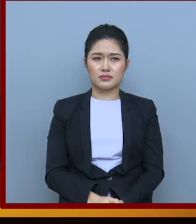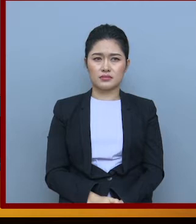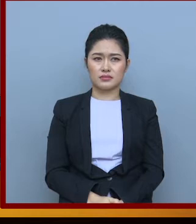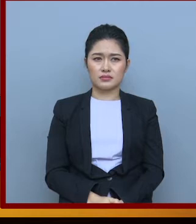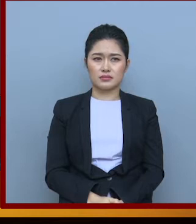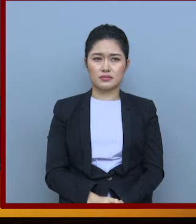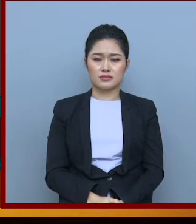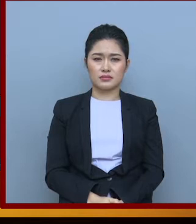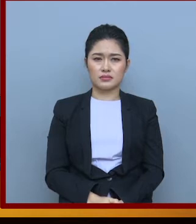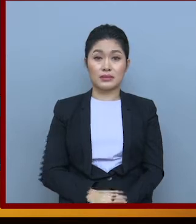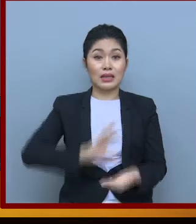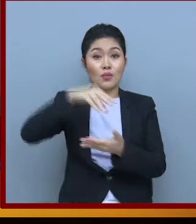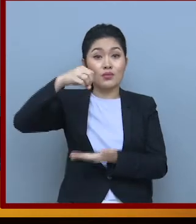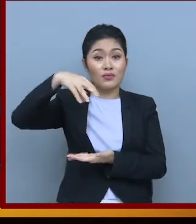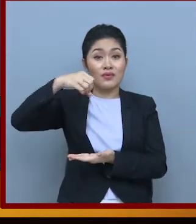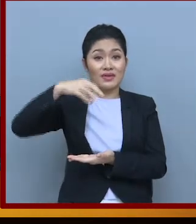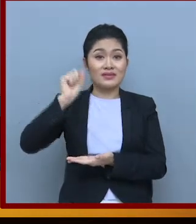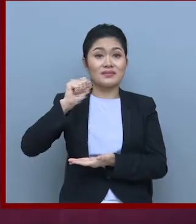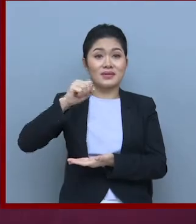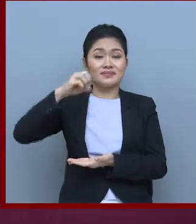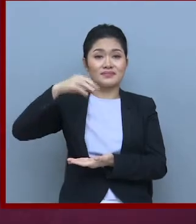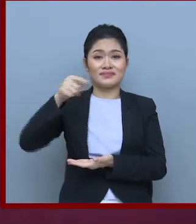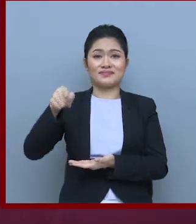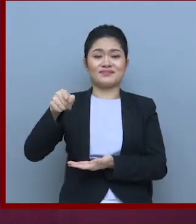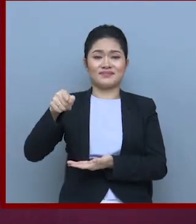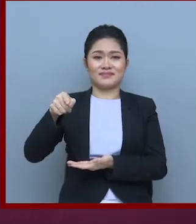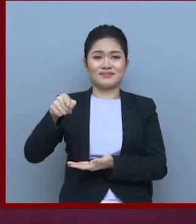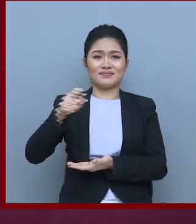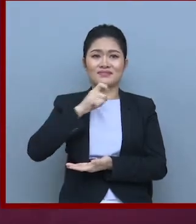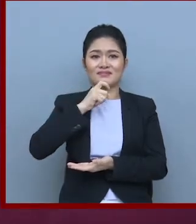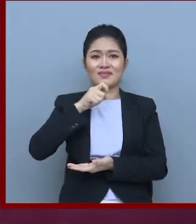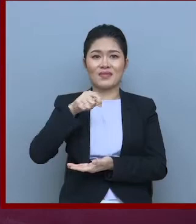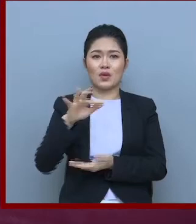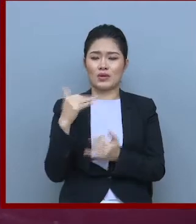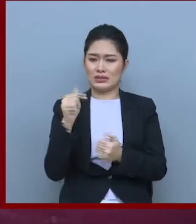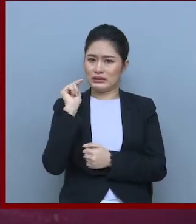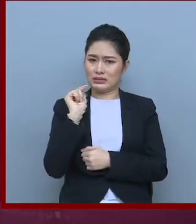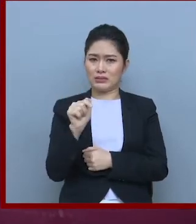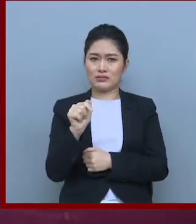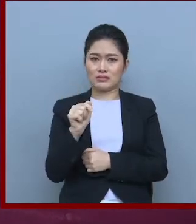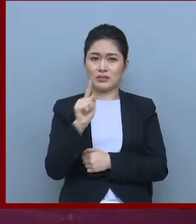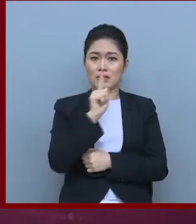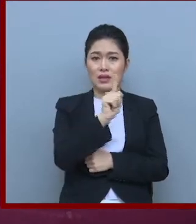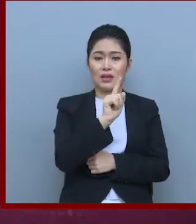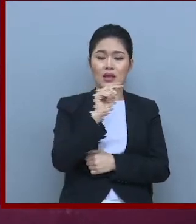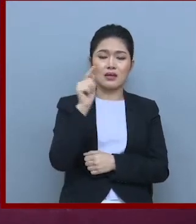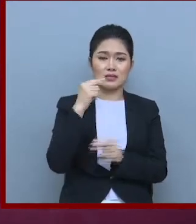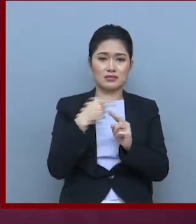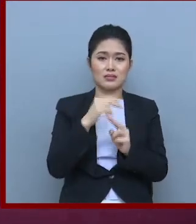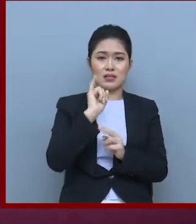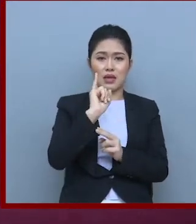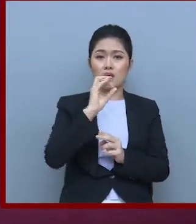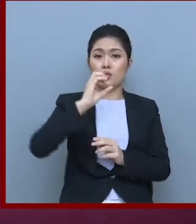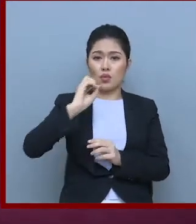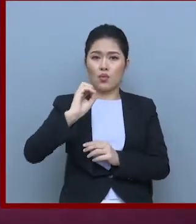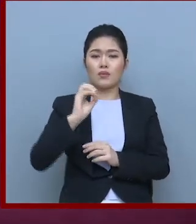นี่ครับของทุกคนกระพริบเหมือนกันไหมครับตอนนี้เราสามารถสั่งขา IO ที่ DC